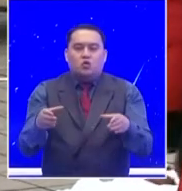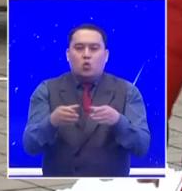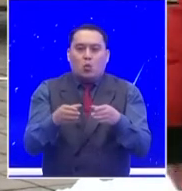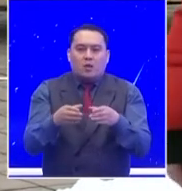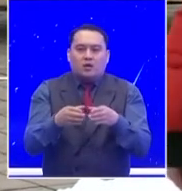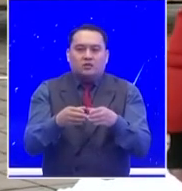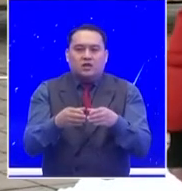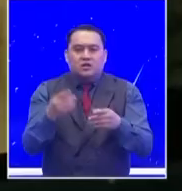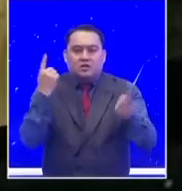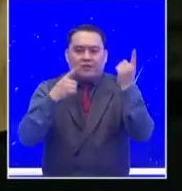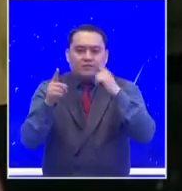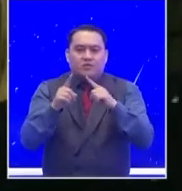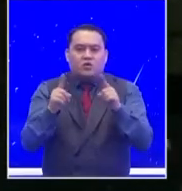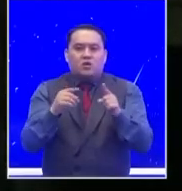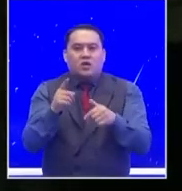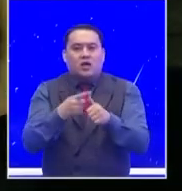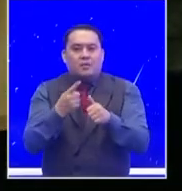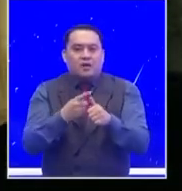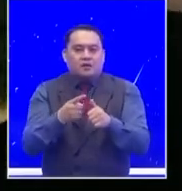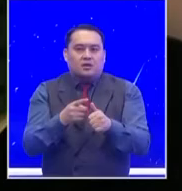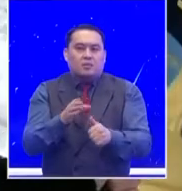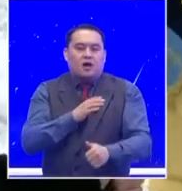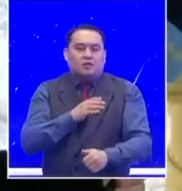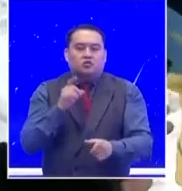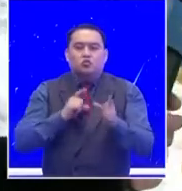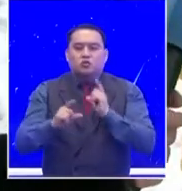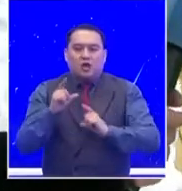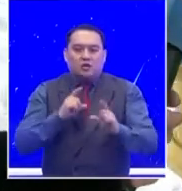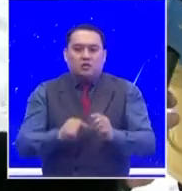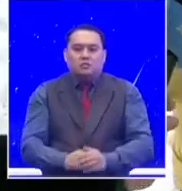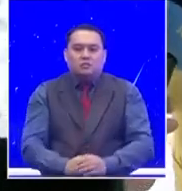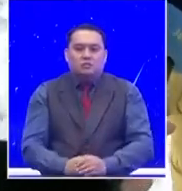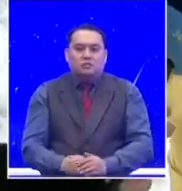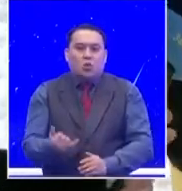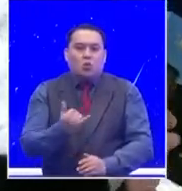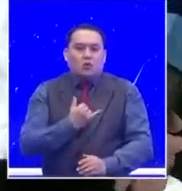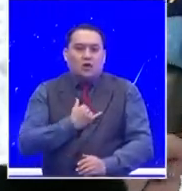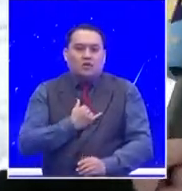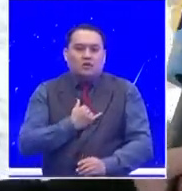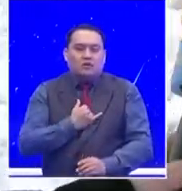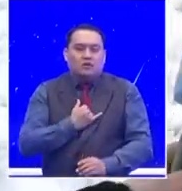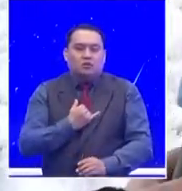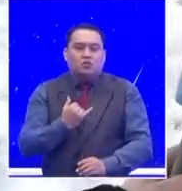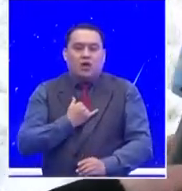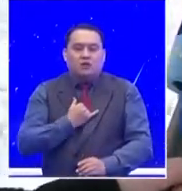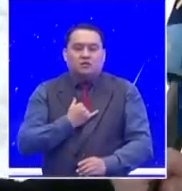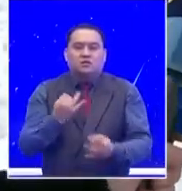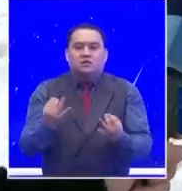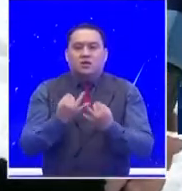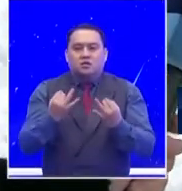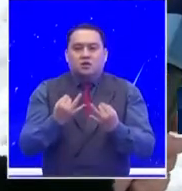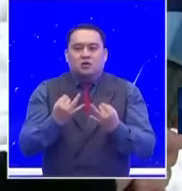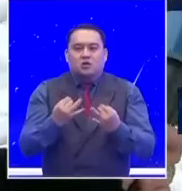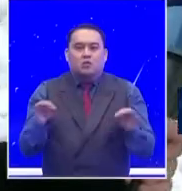волонтеров изваяла креативную фигуру, дав ей имя «Богатый студент». У нас, думаем, самый вот креативный снеговик, потому что у нас